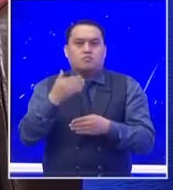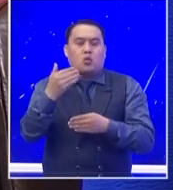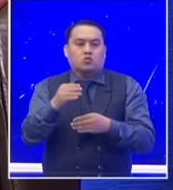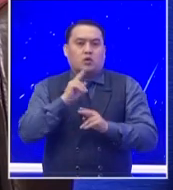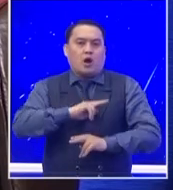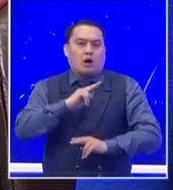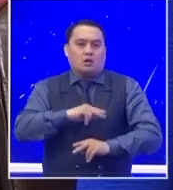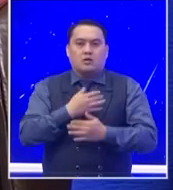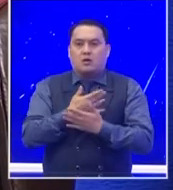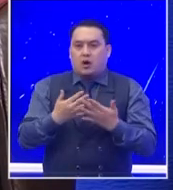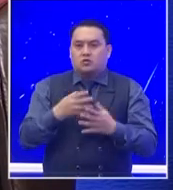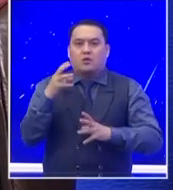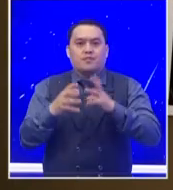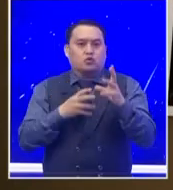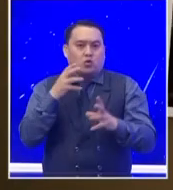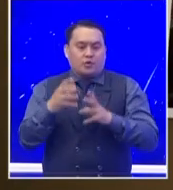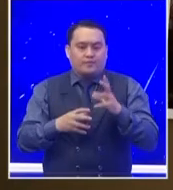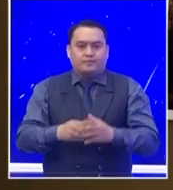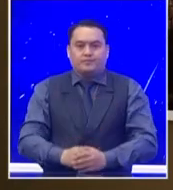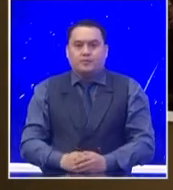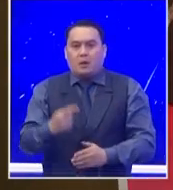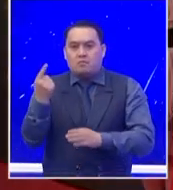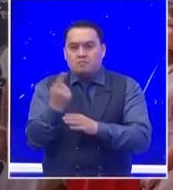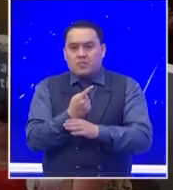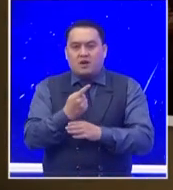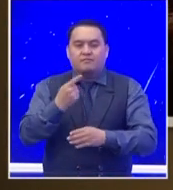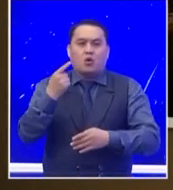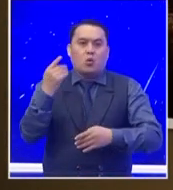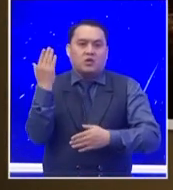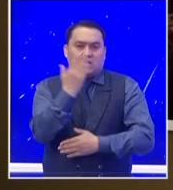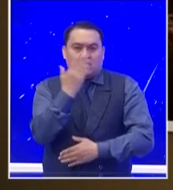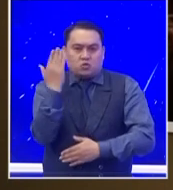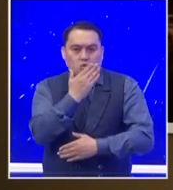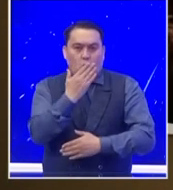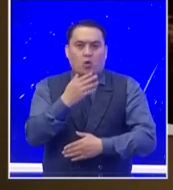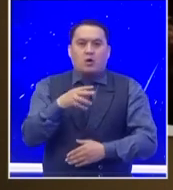свою работу на разные международные кинофестивали. Дебют картины состоялся на международном